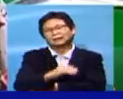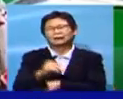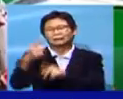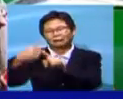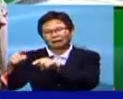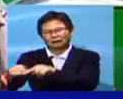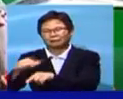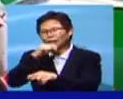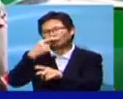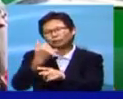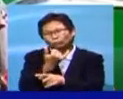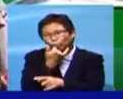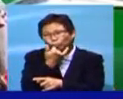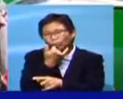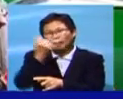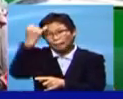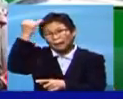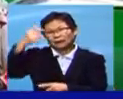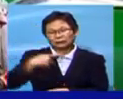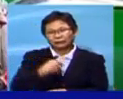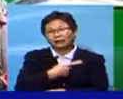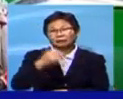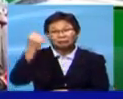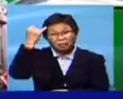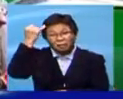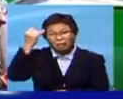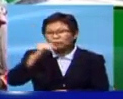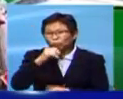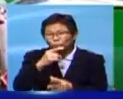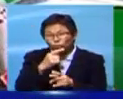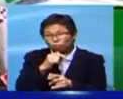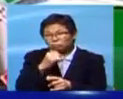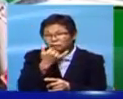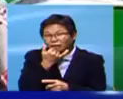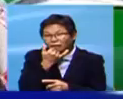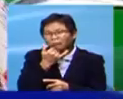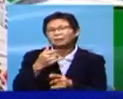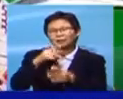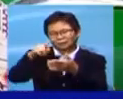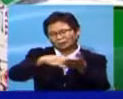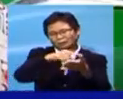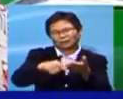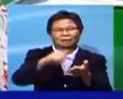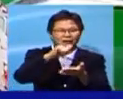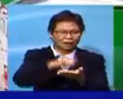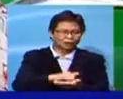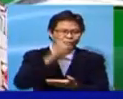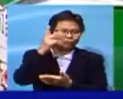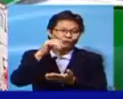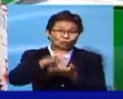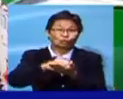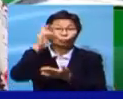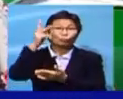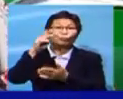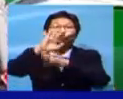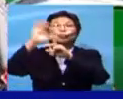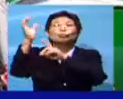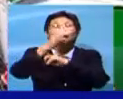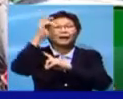tidak betul pada pandangan kita jadi inilah budaya politik matang sejahtera yang kita